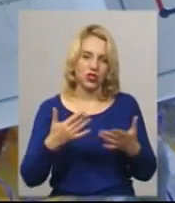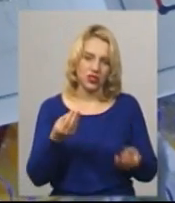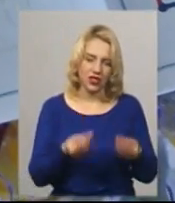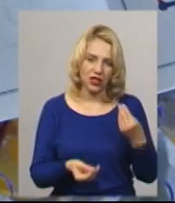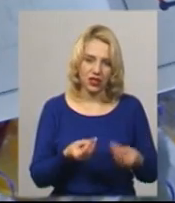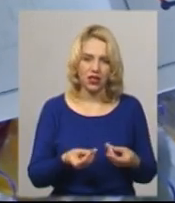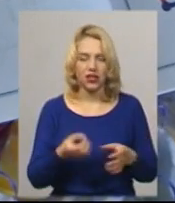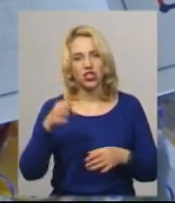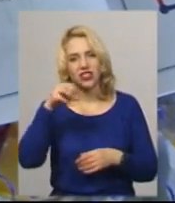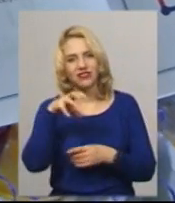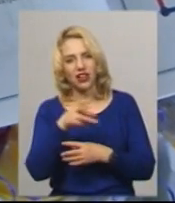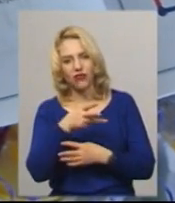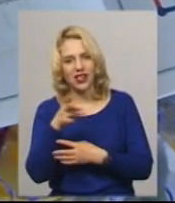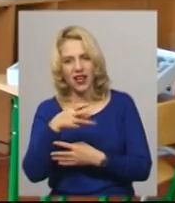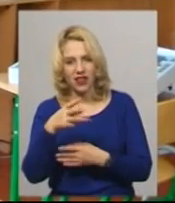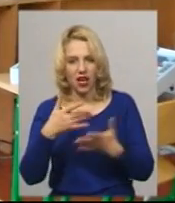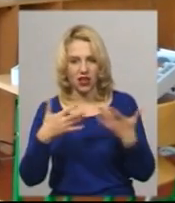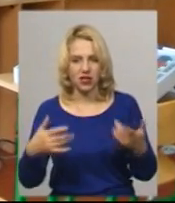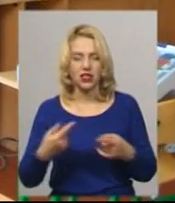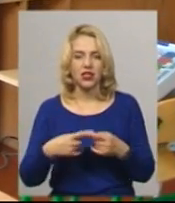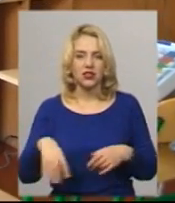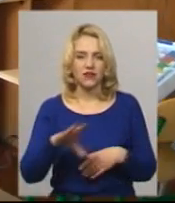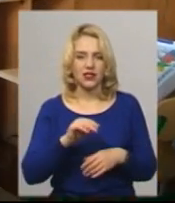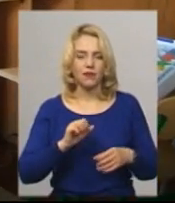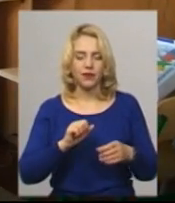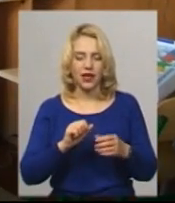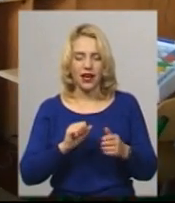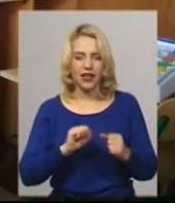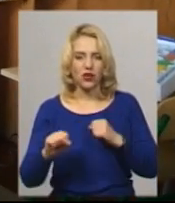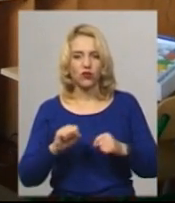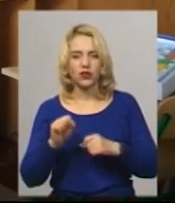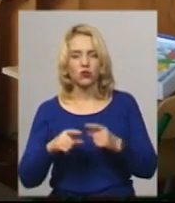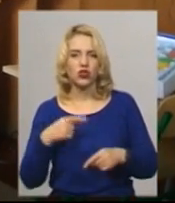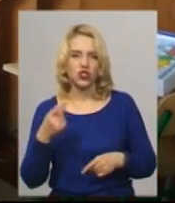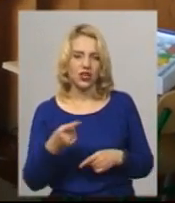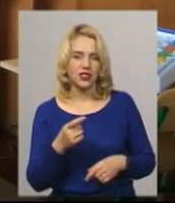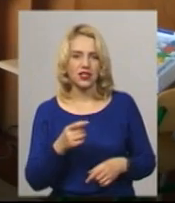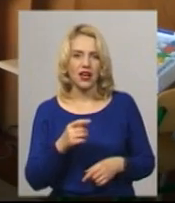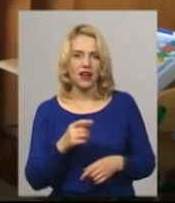світлові, ліхтарики всякі. Цим всім керувати можна через Wi-Fi.